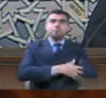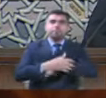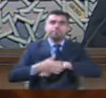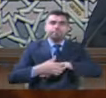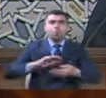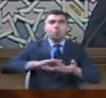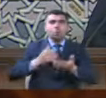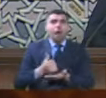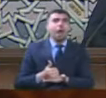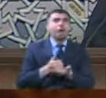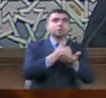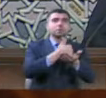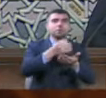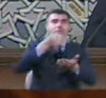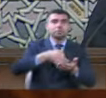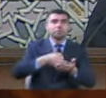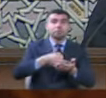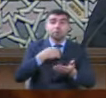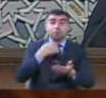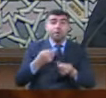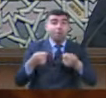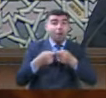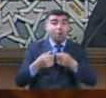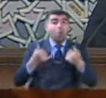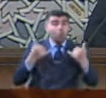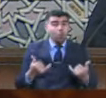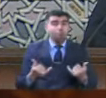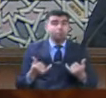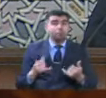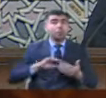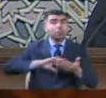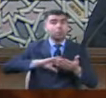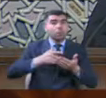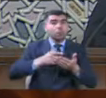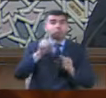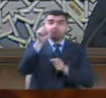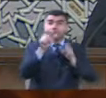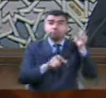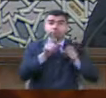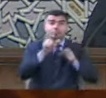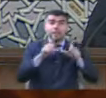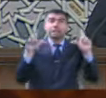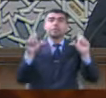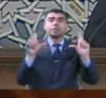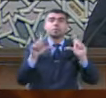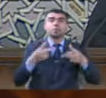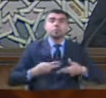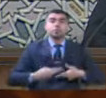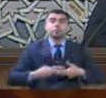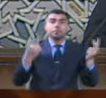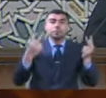للتنمية. وفي هذه اللحظة كذلك يتابع آلاف المغاربة عبر الشاشة